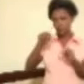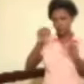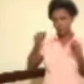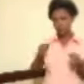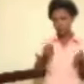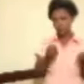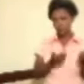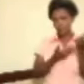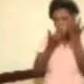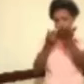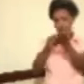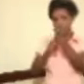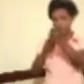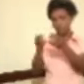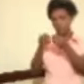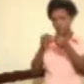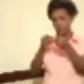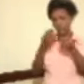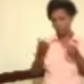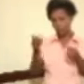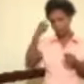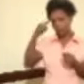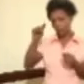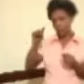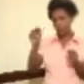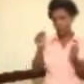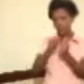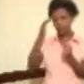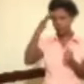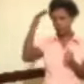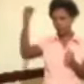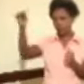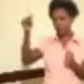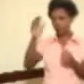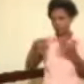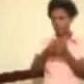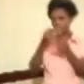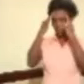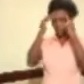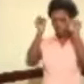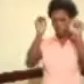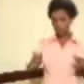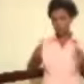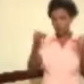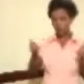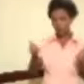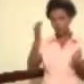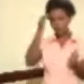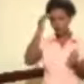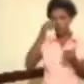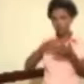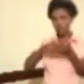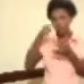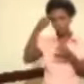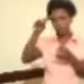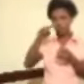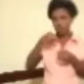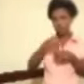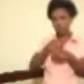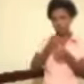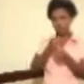publiques qui permettent que plus que 20 médias à travers Haïti et à l'extérieur capables et retransmettre émission ça qui